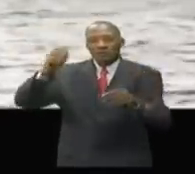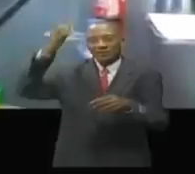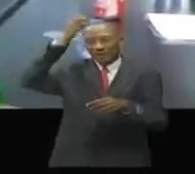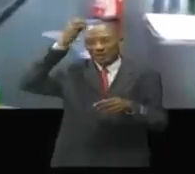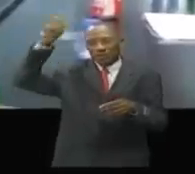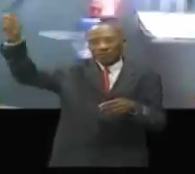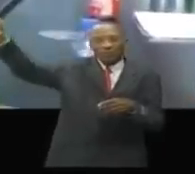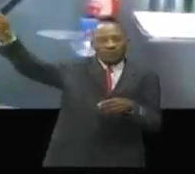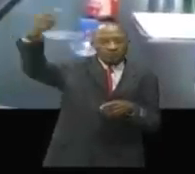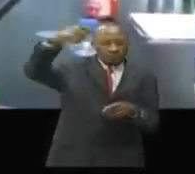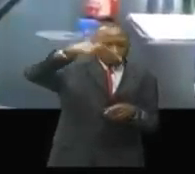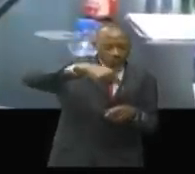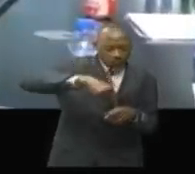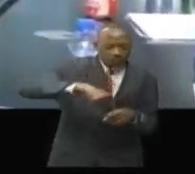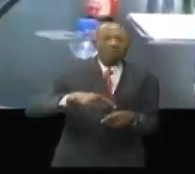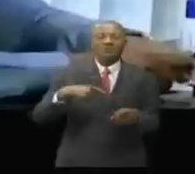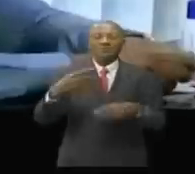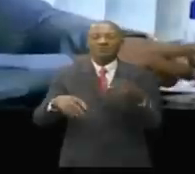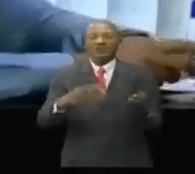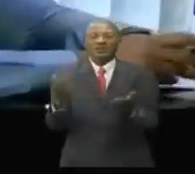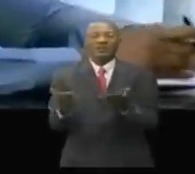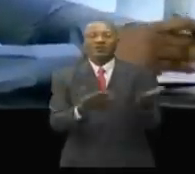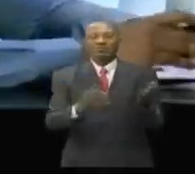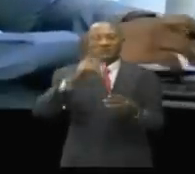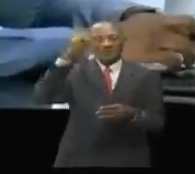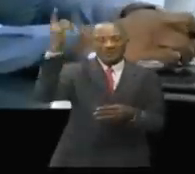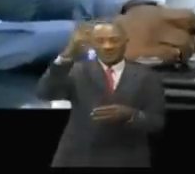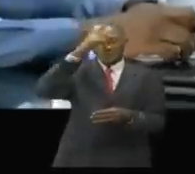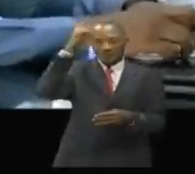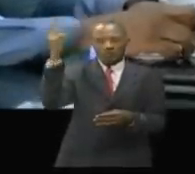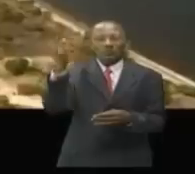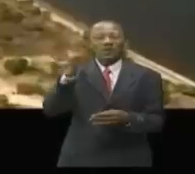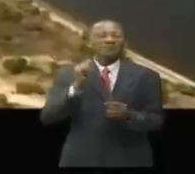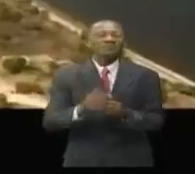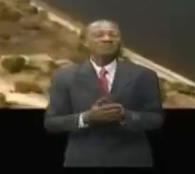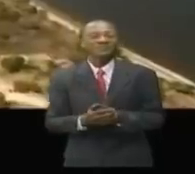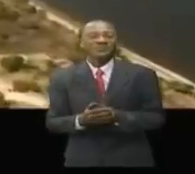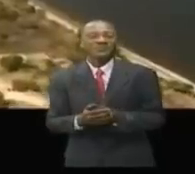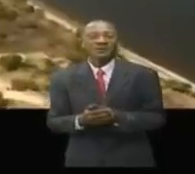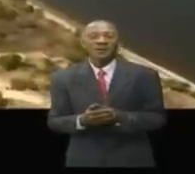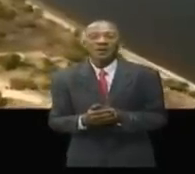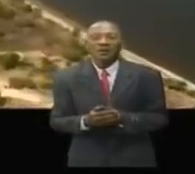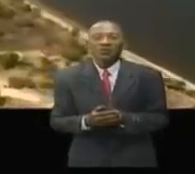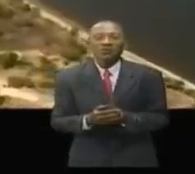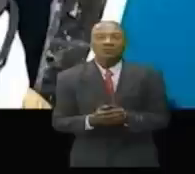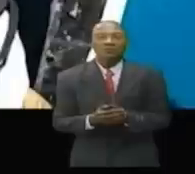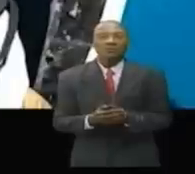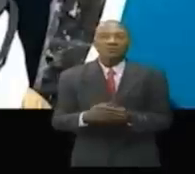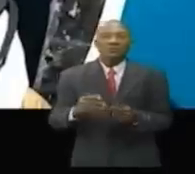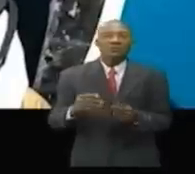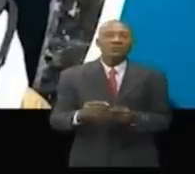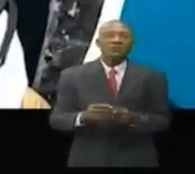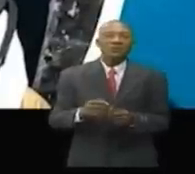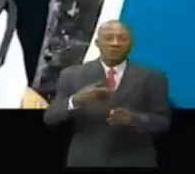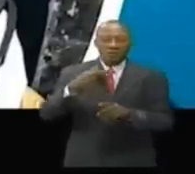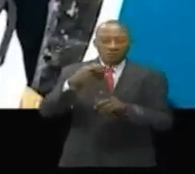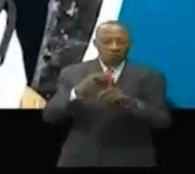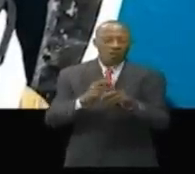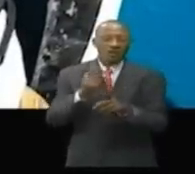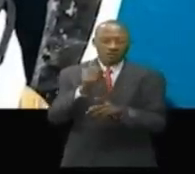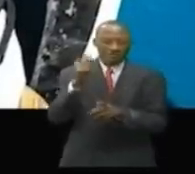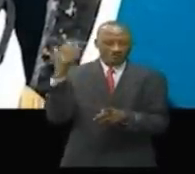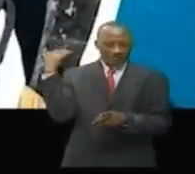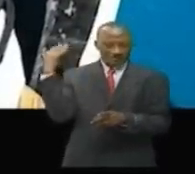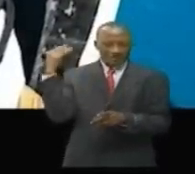commerce international sur les côtes ouest de l'Afrique. Pour rappel, c'est le 31 janvier dernier que le chef de l'État,